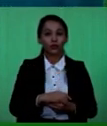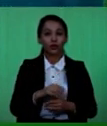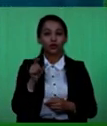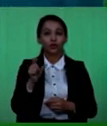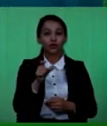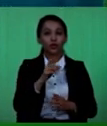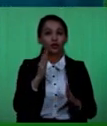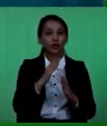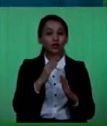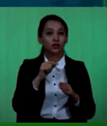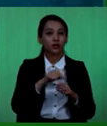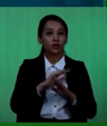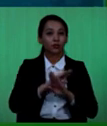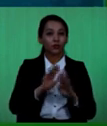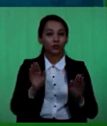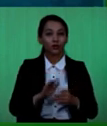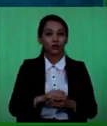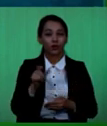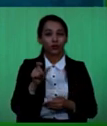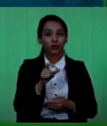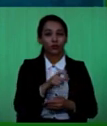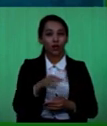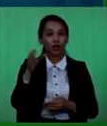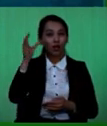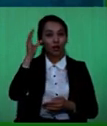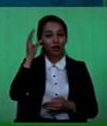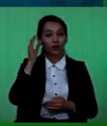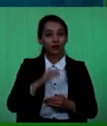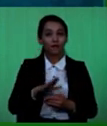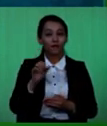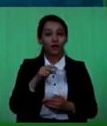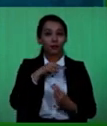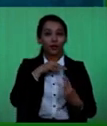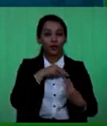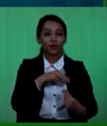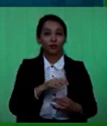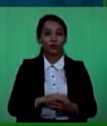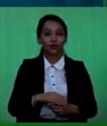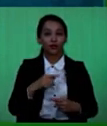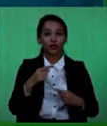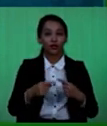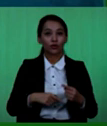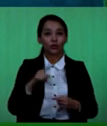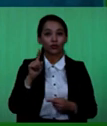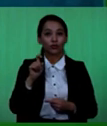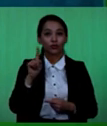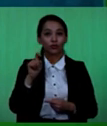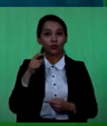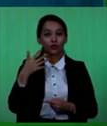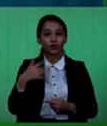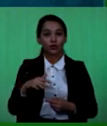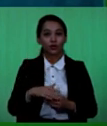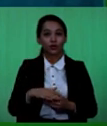ta'siri katta bo'lmagan. Insonning aql zakovati va mehnati bilan keyingi 100-150